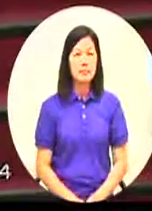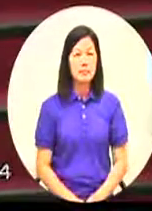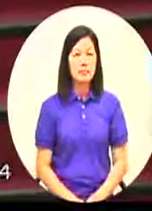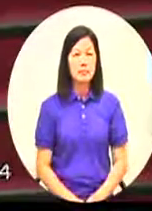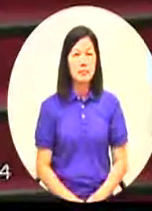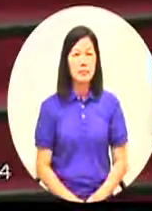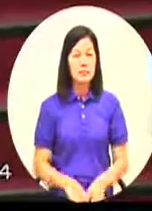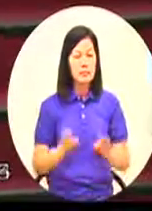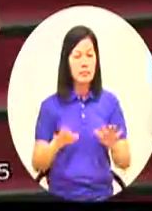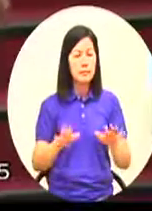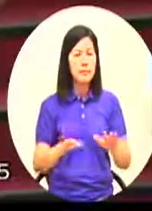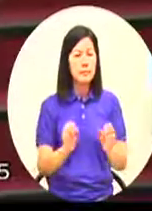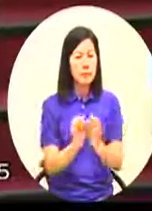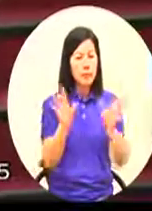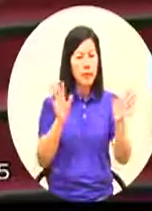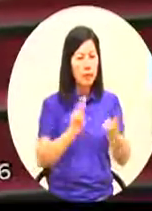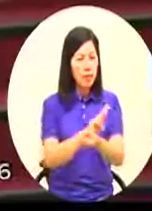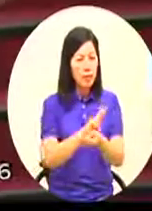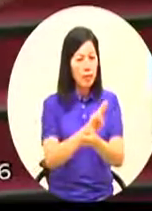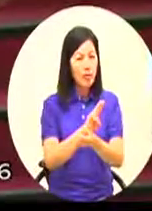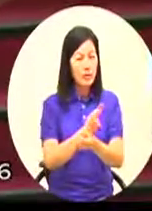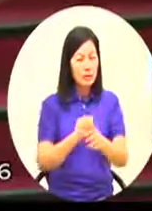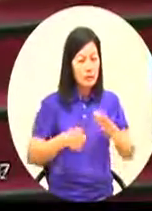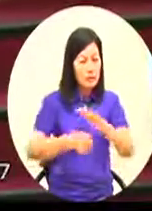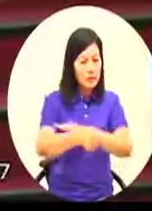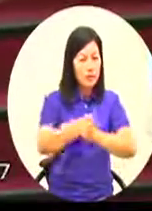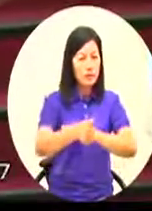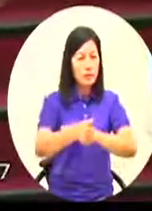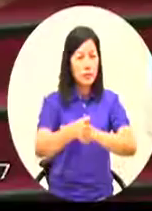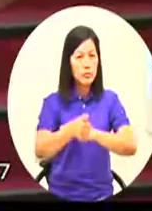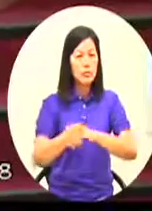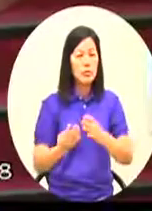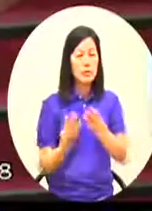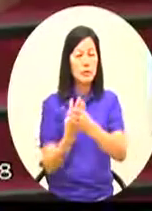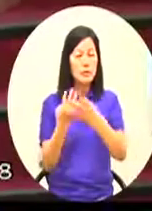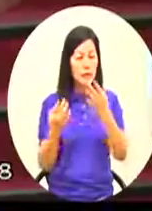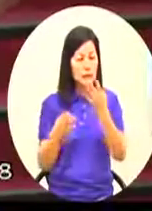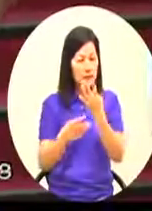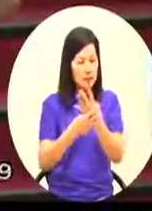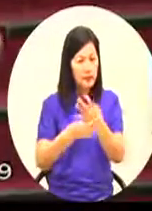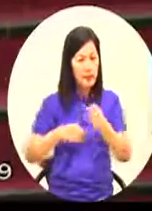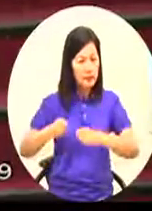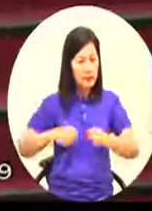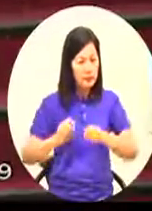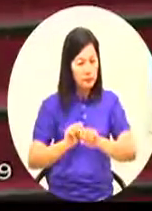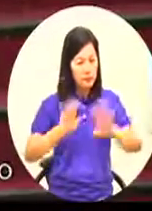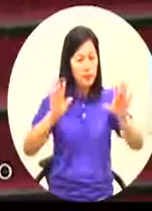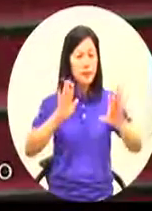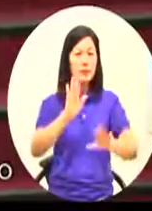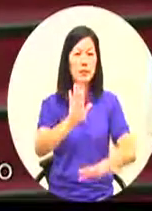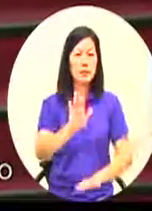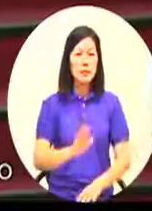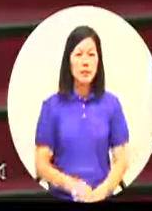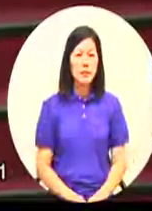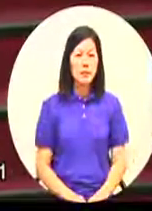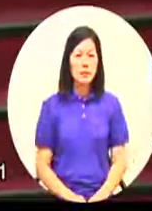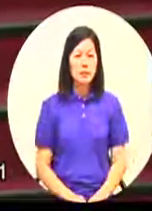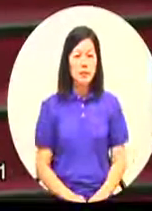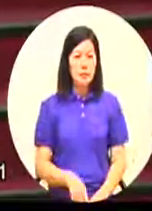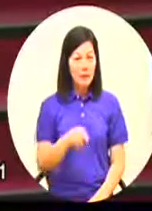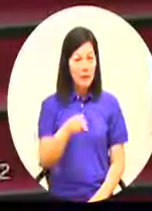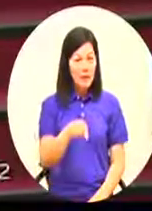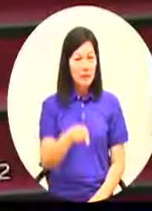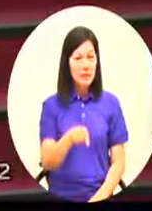目前茂林大概已经要进入到产业计划的发展，那么这一